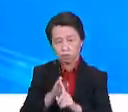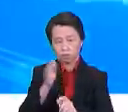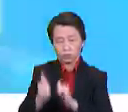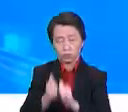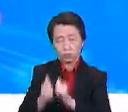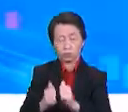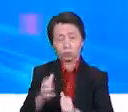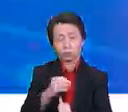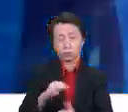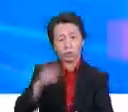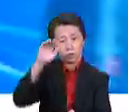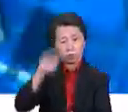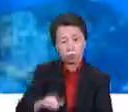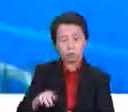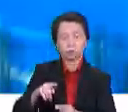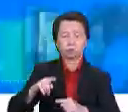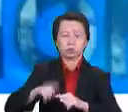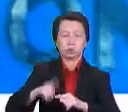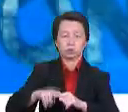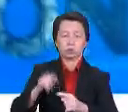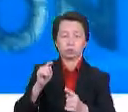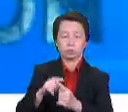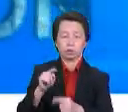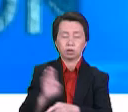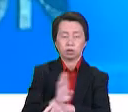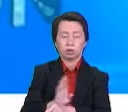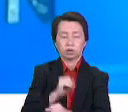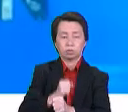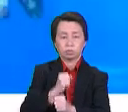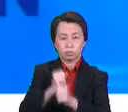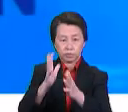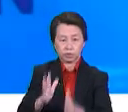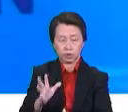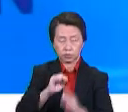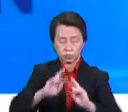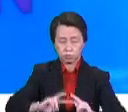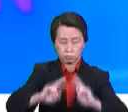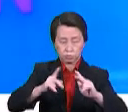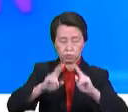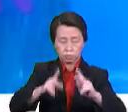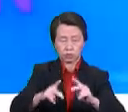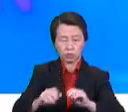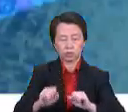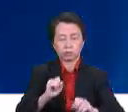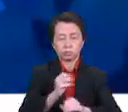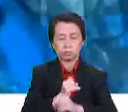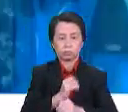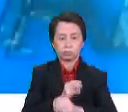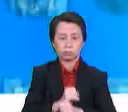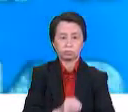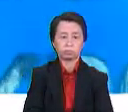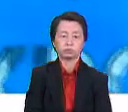otomasi sekaligus mengurangkan kebergantungan kepada tenaga buruh selain meningkatkan produktiviti.